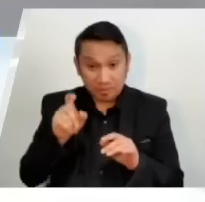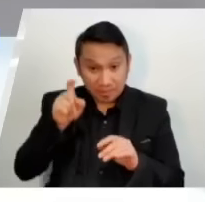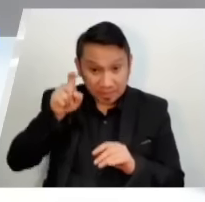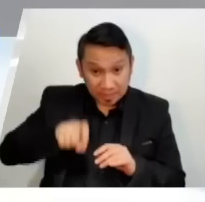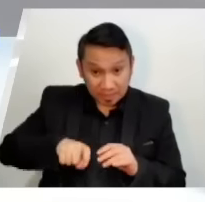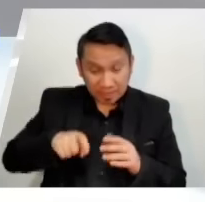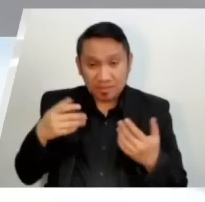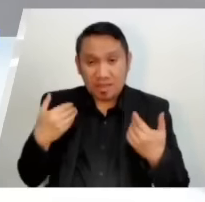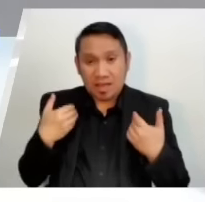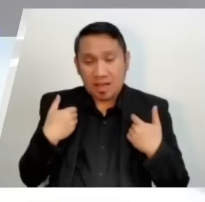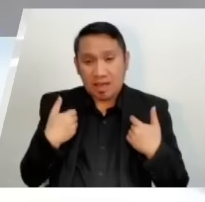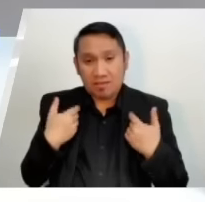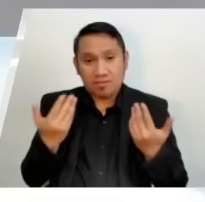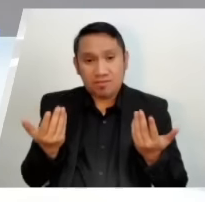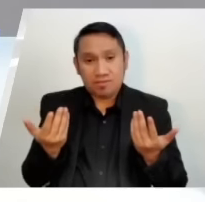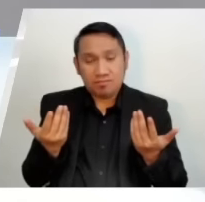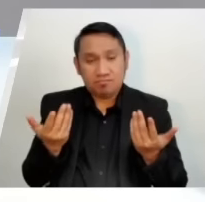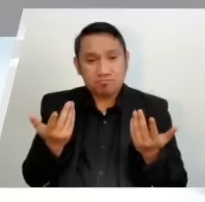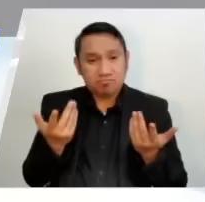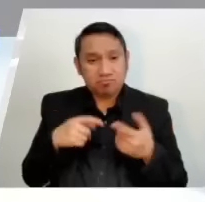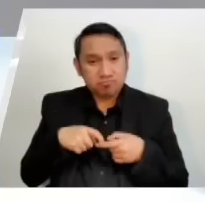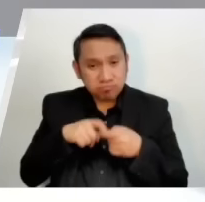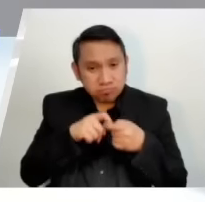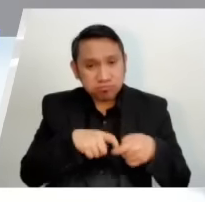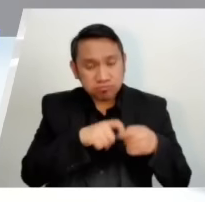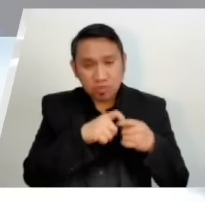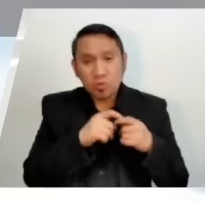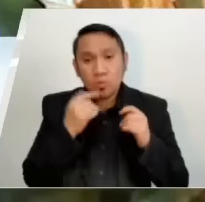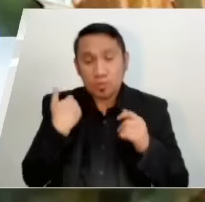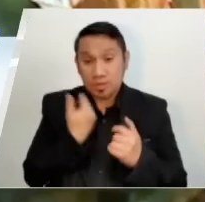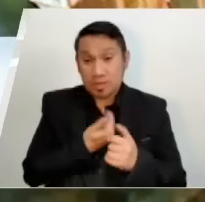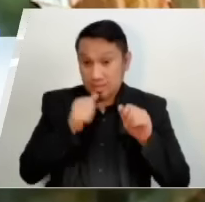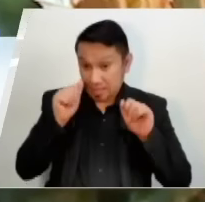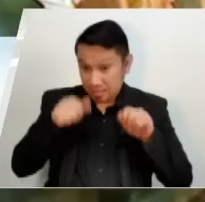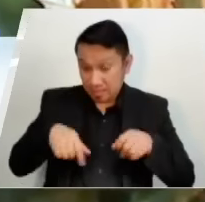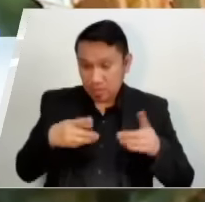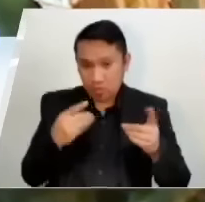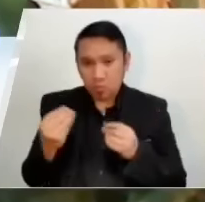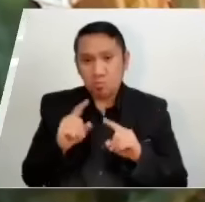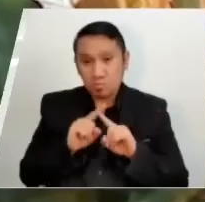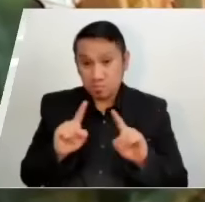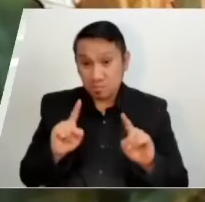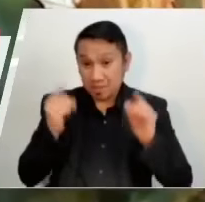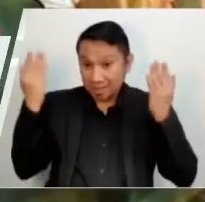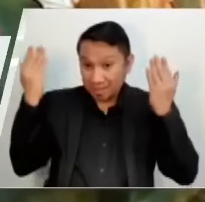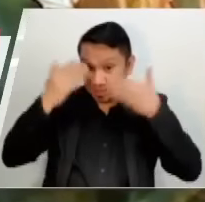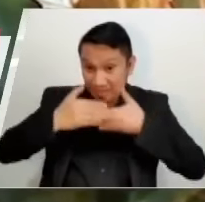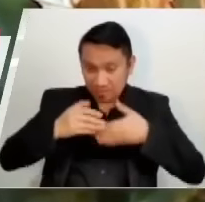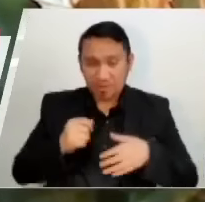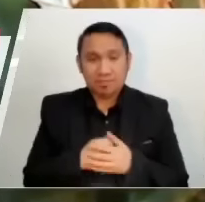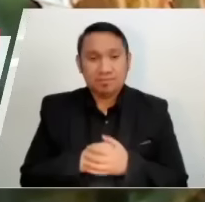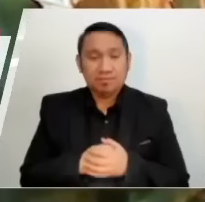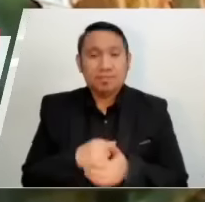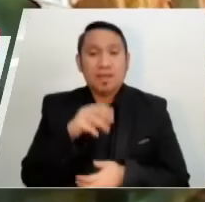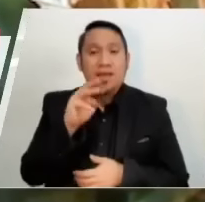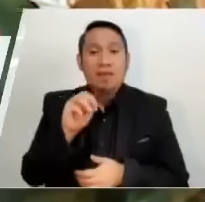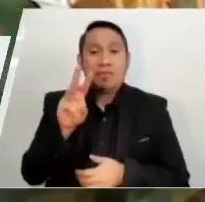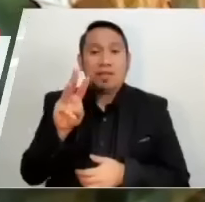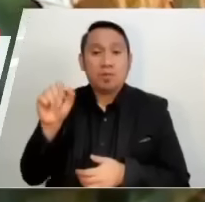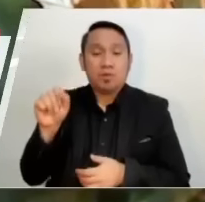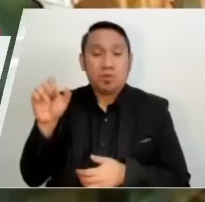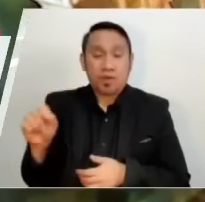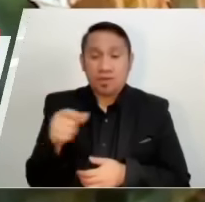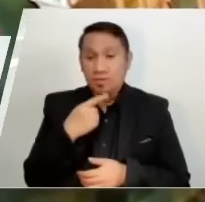service interruption sa mga customers, gagawin naman namin ito during night time. Matatanda ang hiniling ng MWSS sa